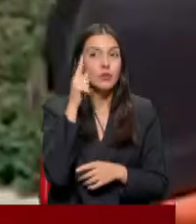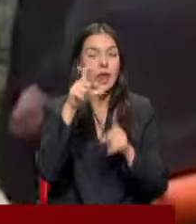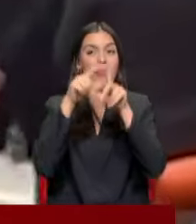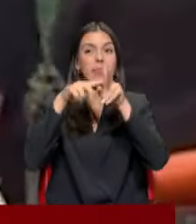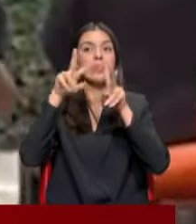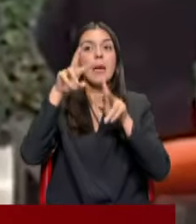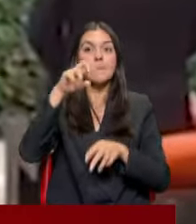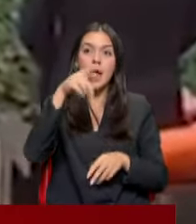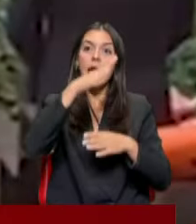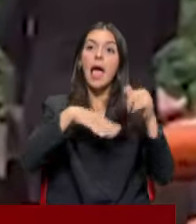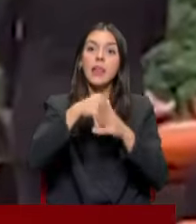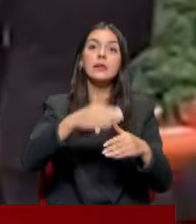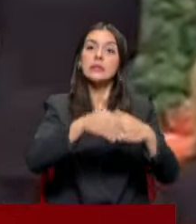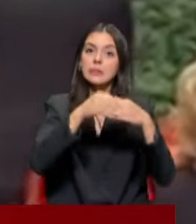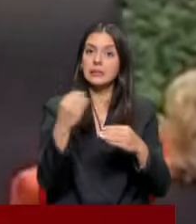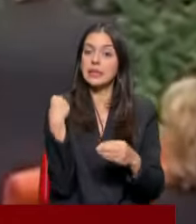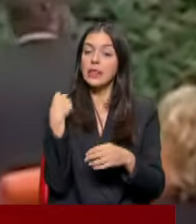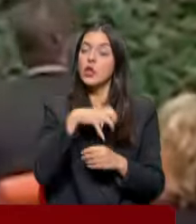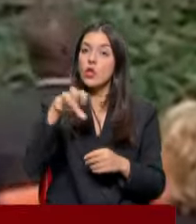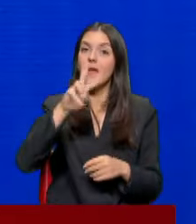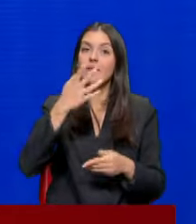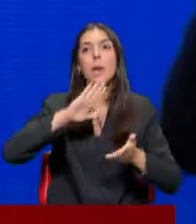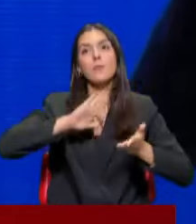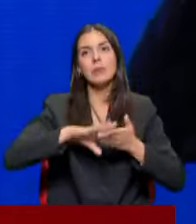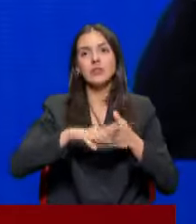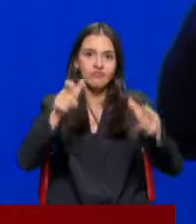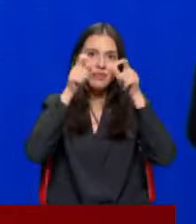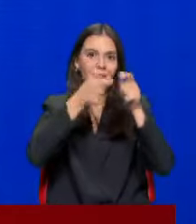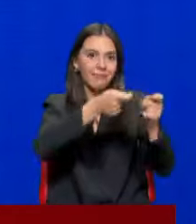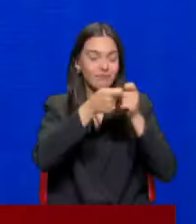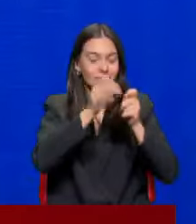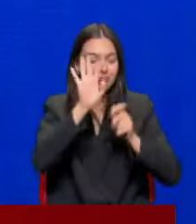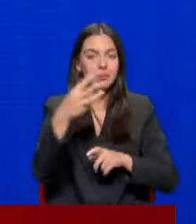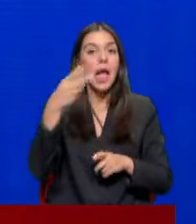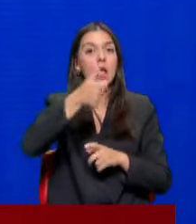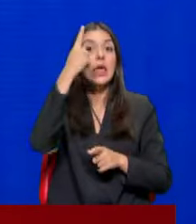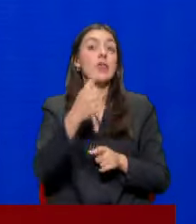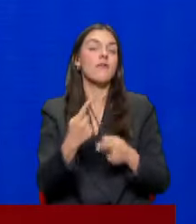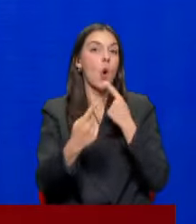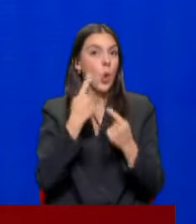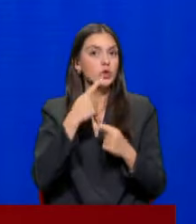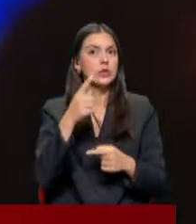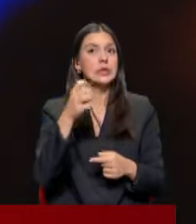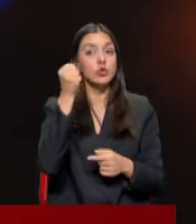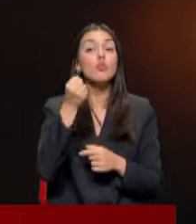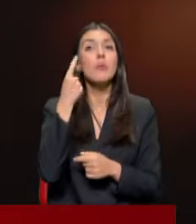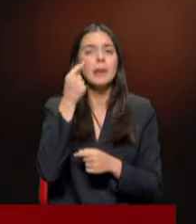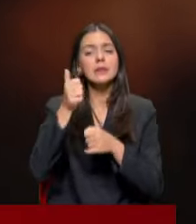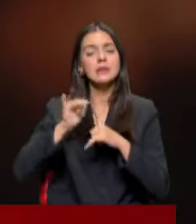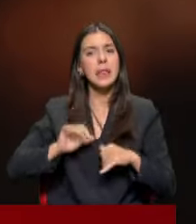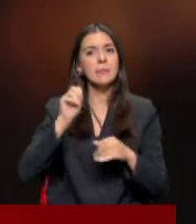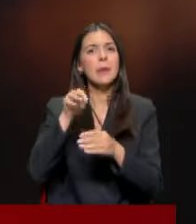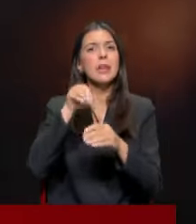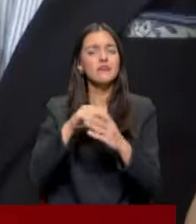sıralarına giderek ellerini sıkması, yeni dönem ve barış vurgusu. Cumhurbaşkanı Erdoğan ilk kez konuştu. Sıkılı yumrukları gevşetmek için